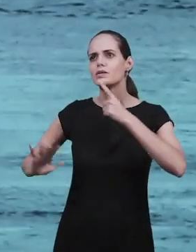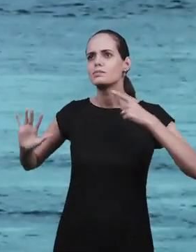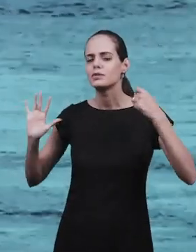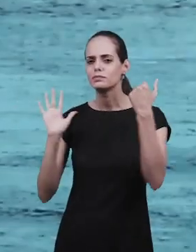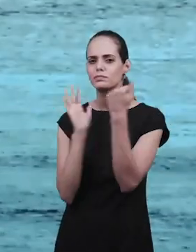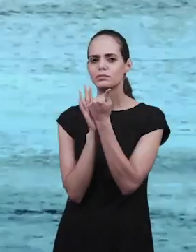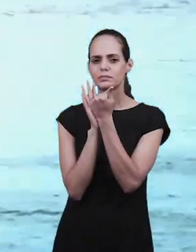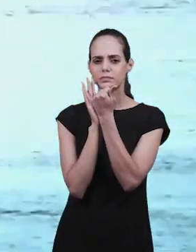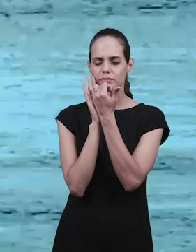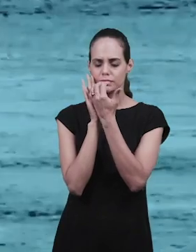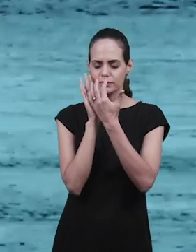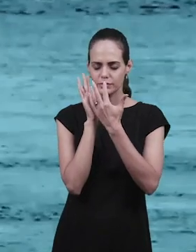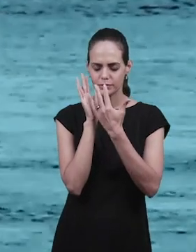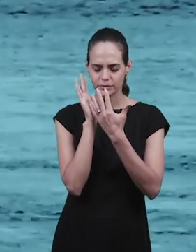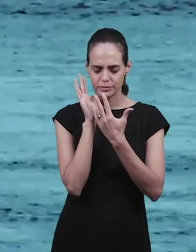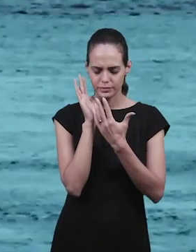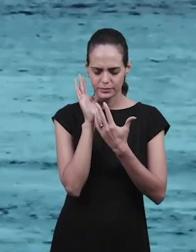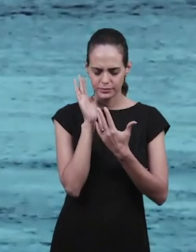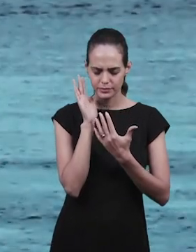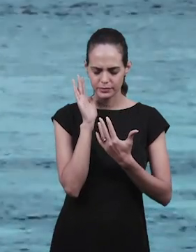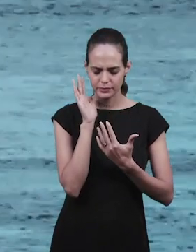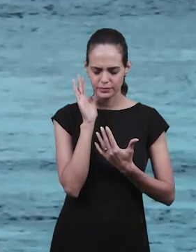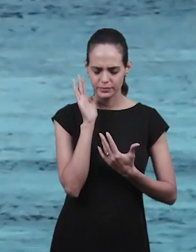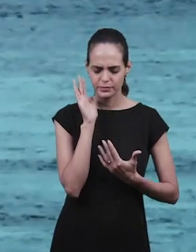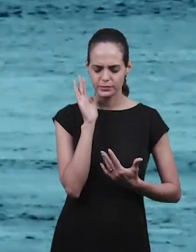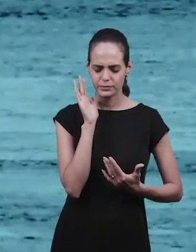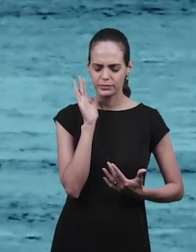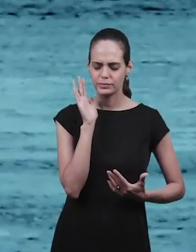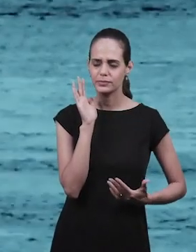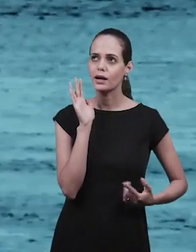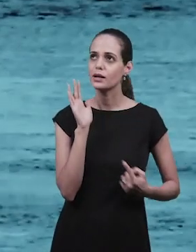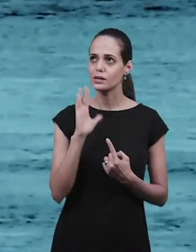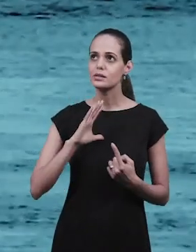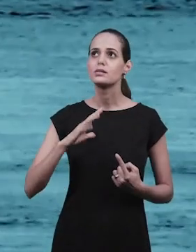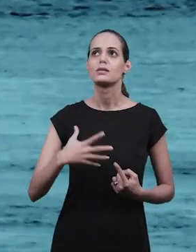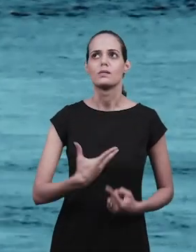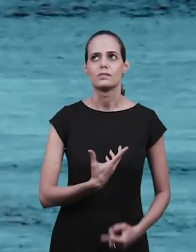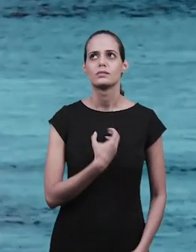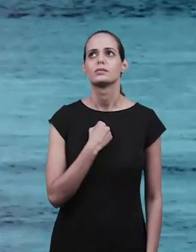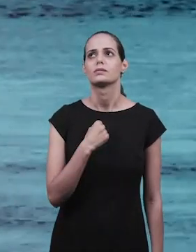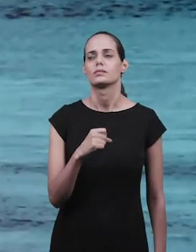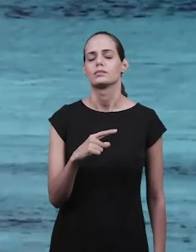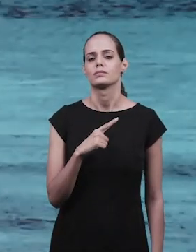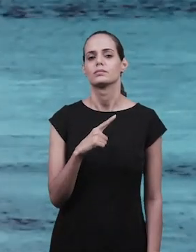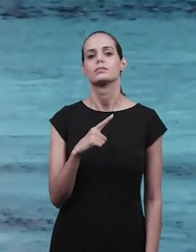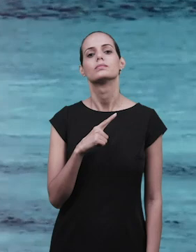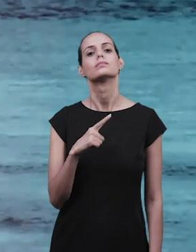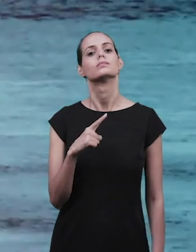derrama do teu sangue remidor.